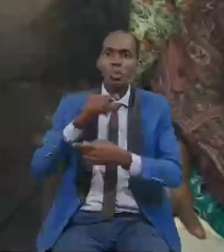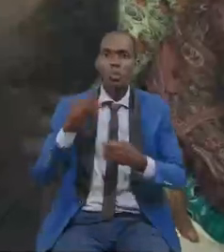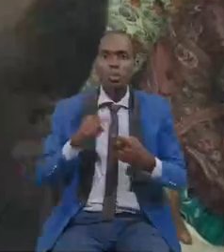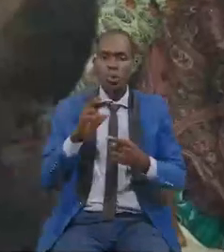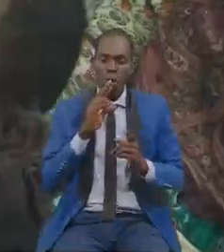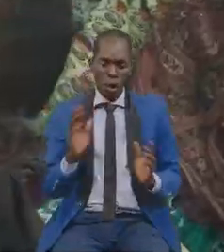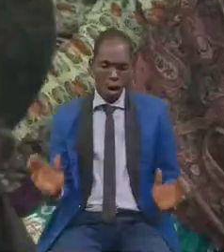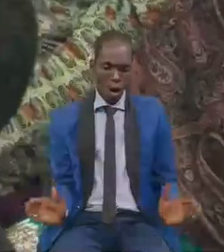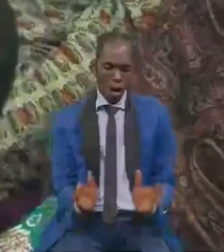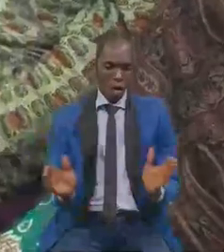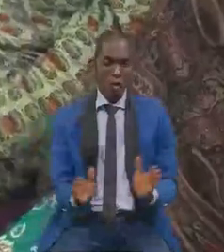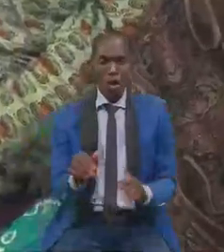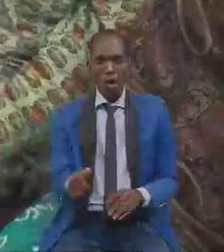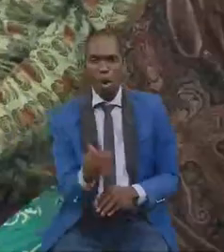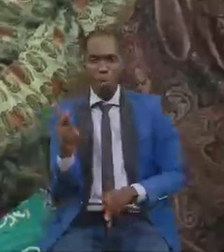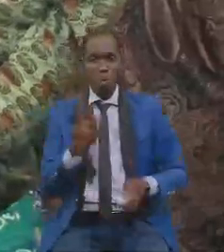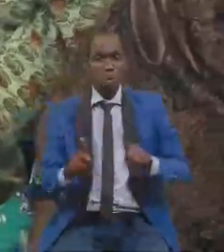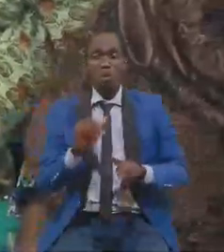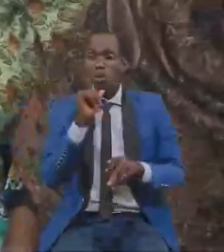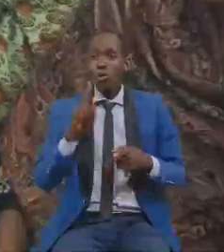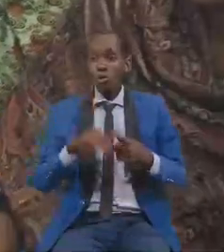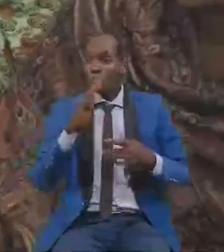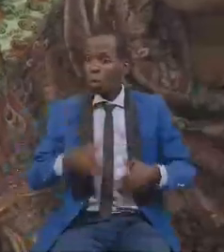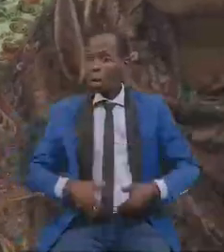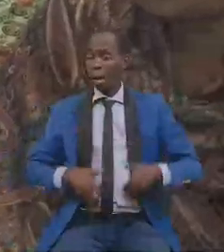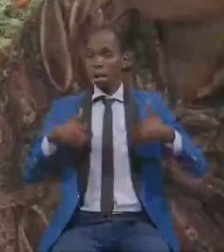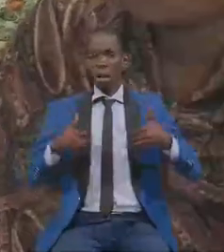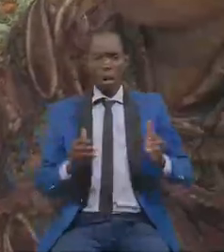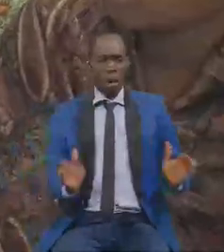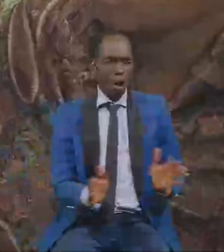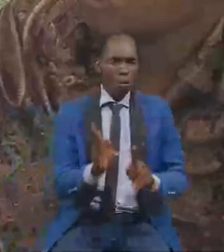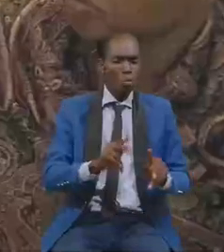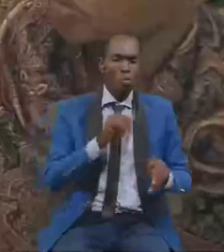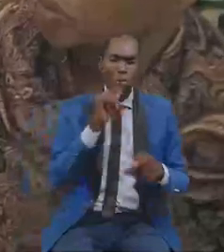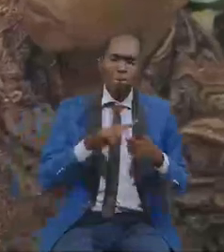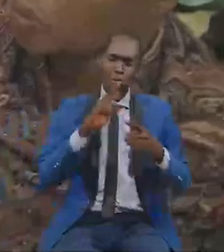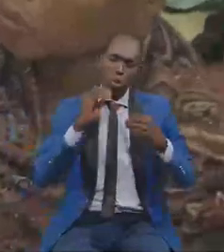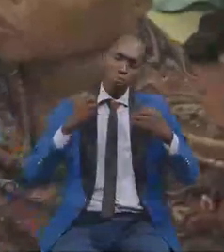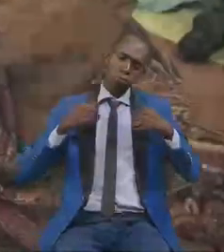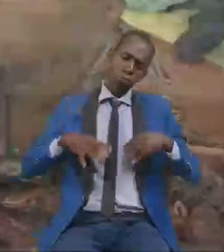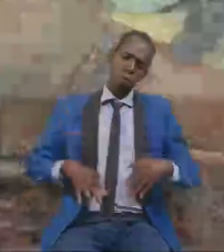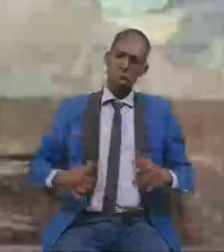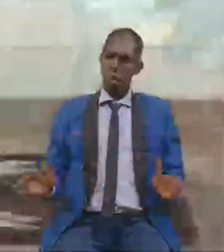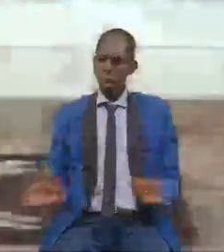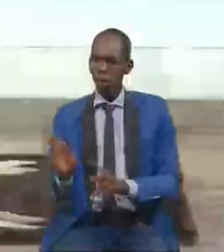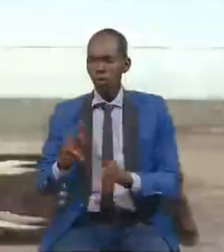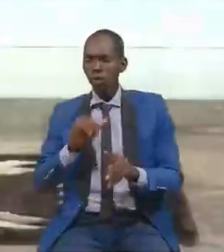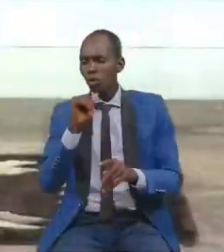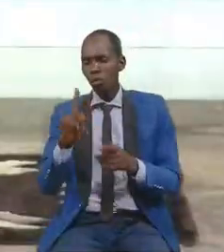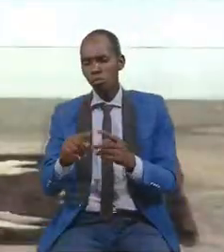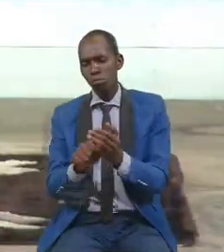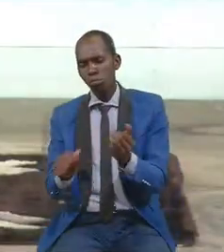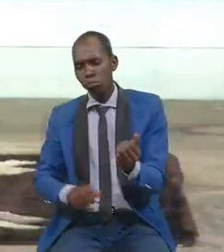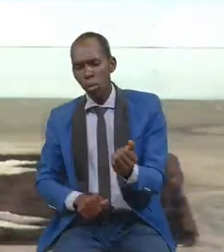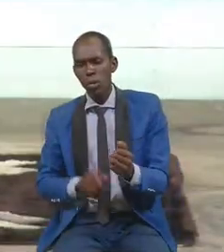excites les autres à ne pas s'énerver, parce que tu pousses les gens à ne pas se décourager, à ne pas rétrograder, lorsque